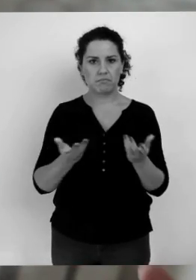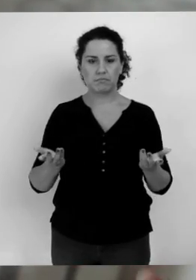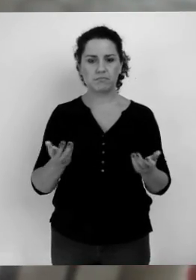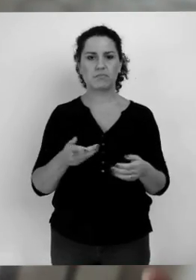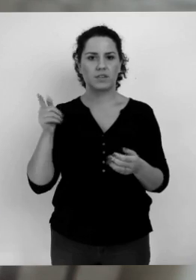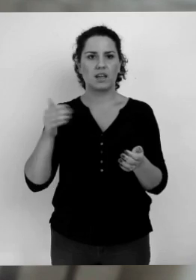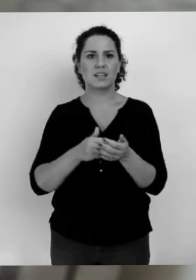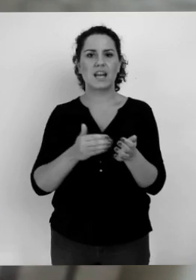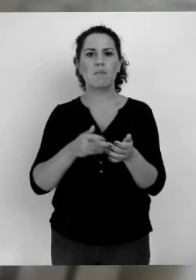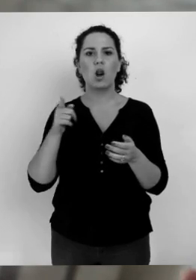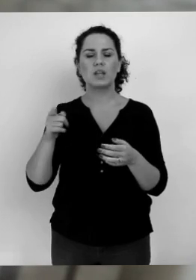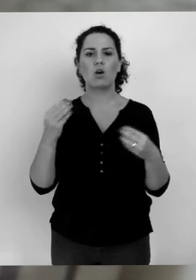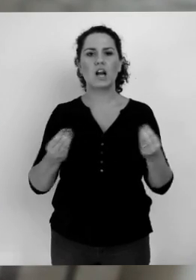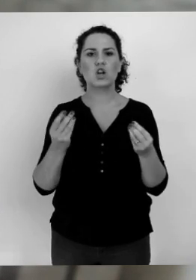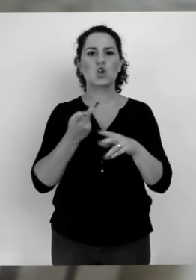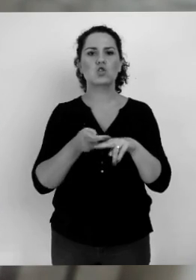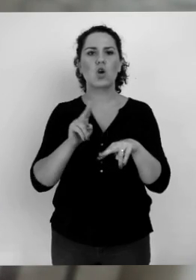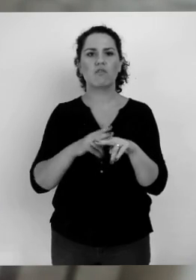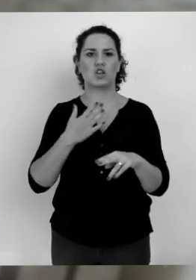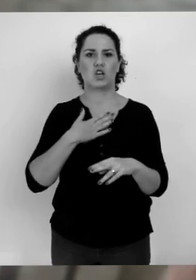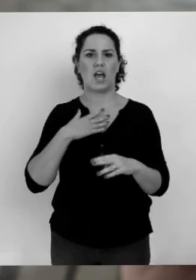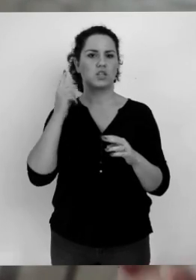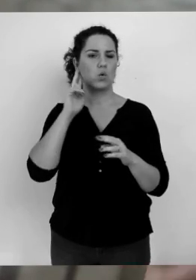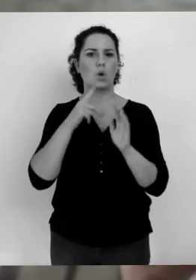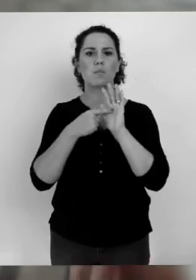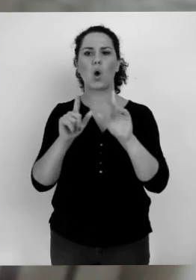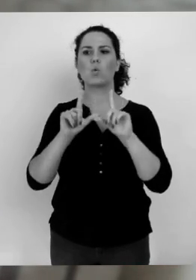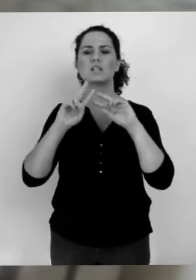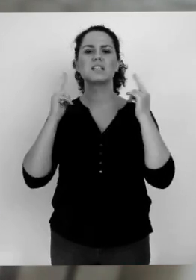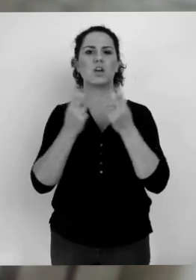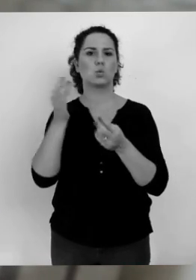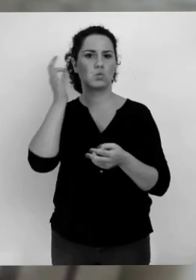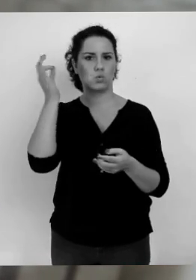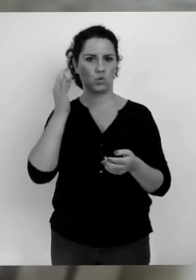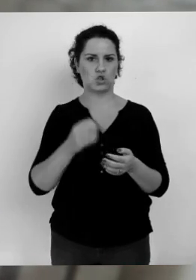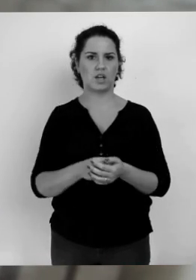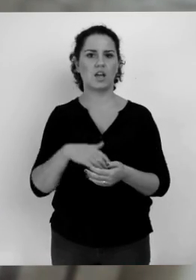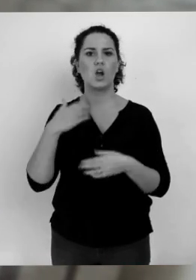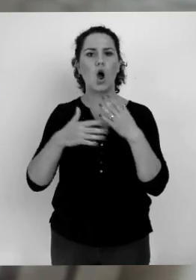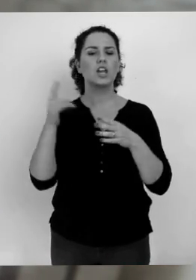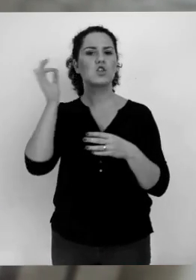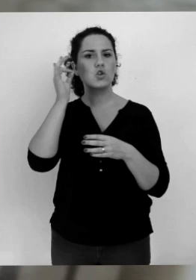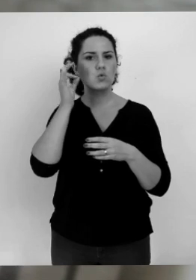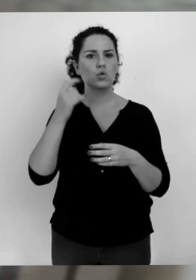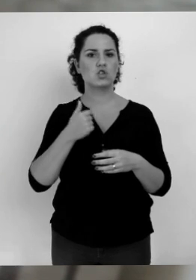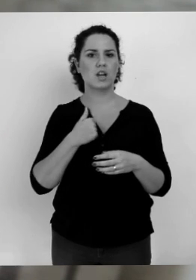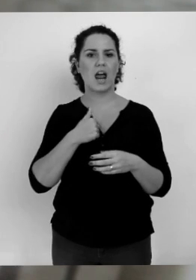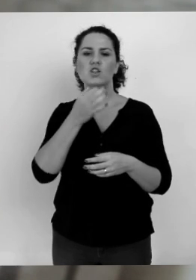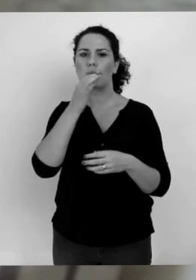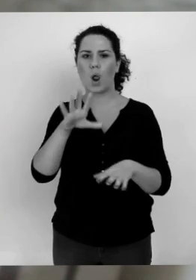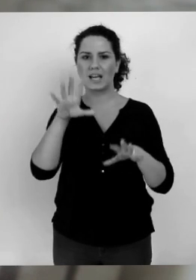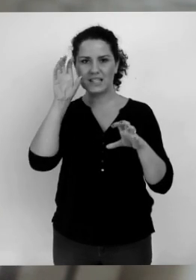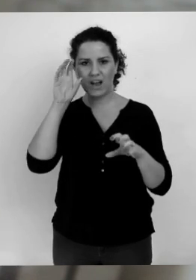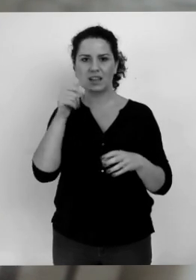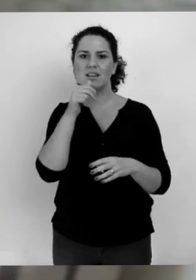Trebalo bi tako nešto to više nas gluhi prikazati u svijetu, čuju se, I onda će čuješ i naći bolje